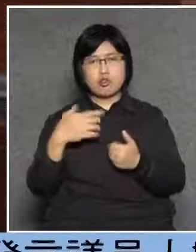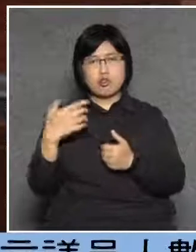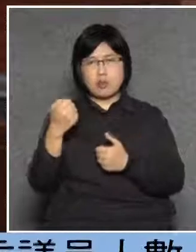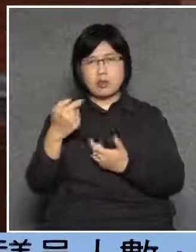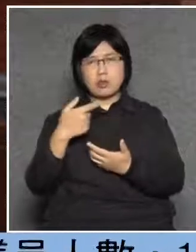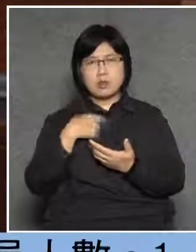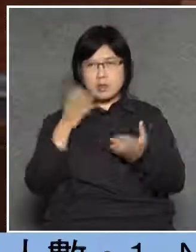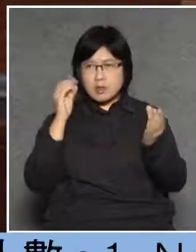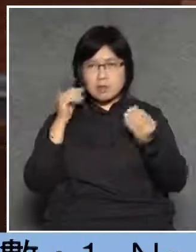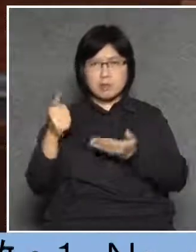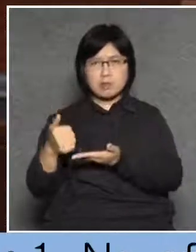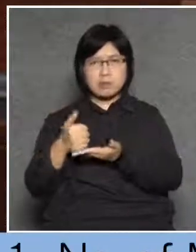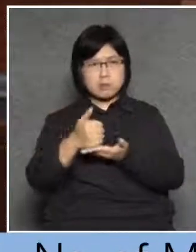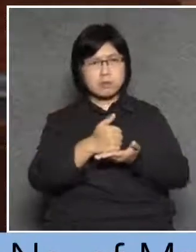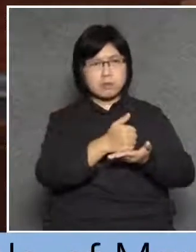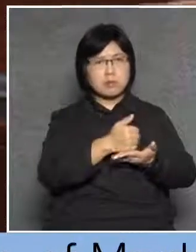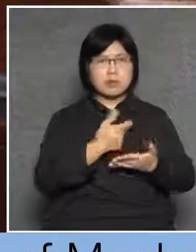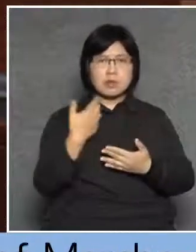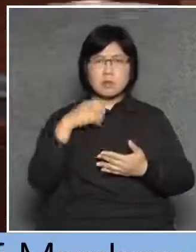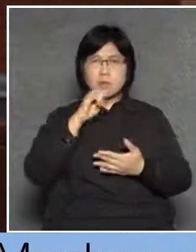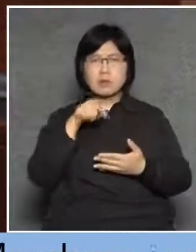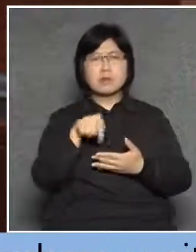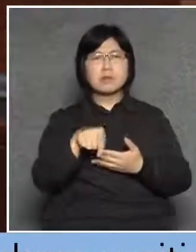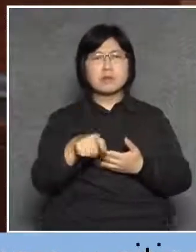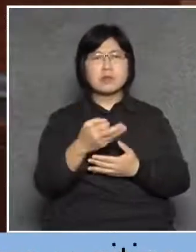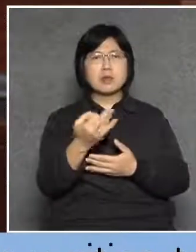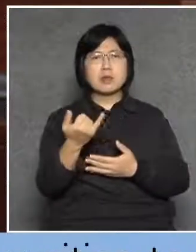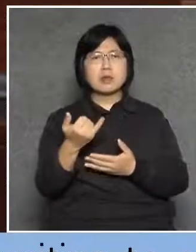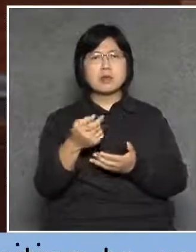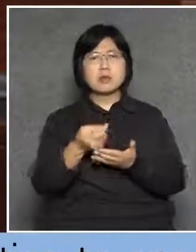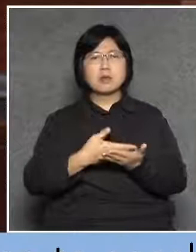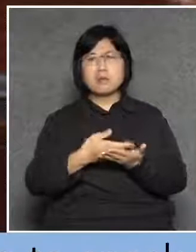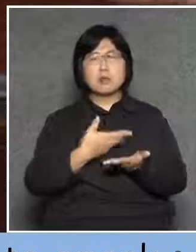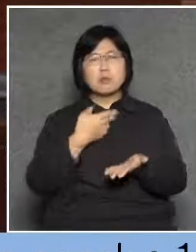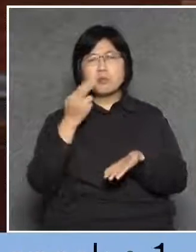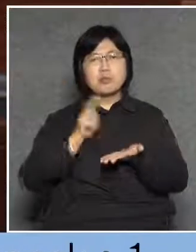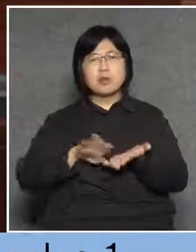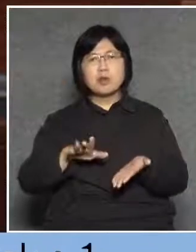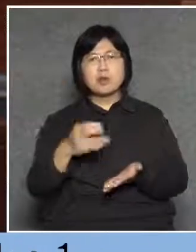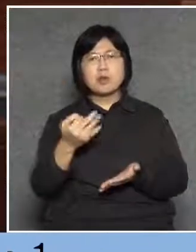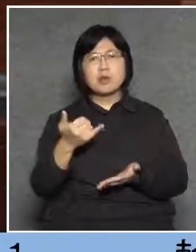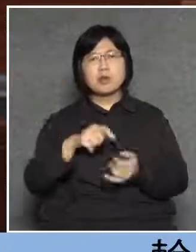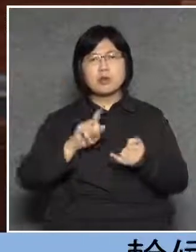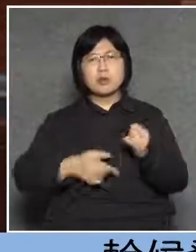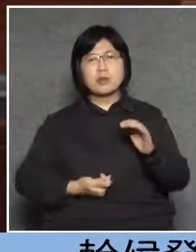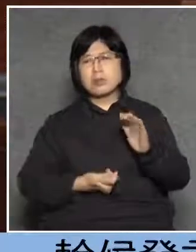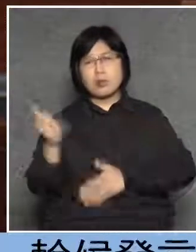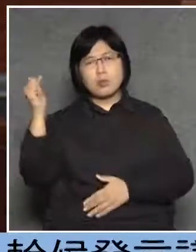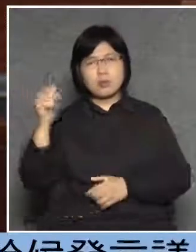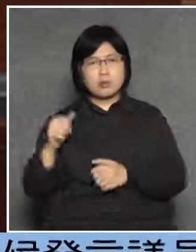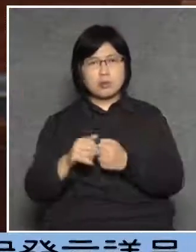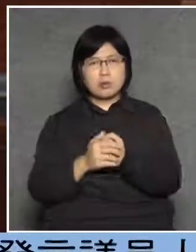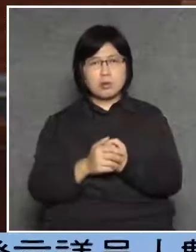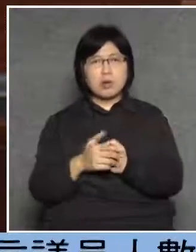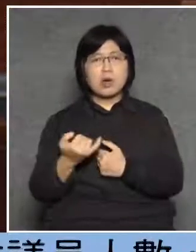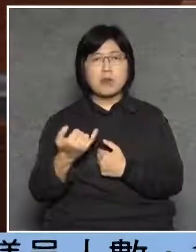会请了一些人出来，当时我已经说我对这个36个指引没有信心，36个最后就走为上着，是